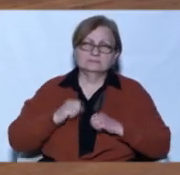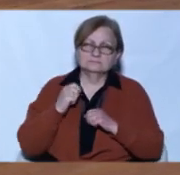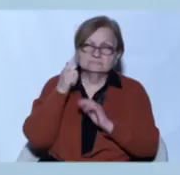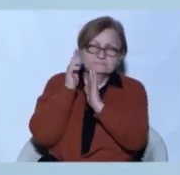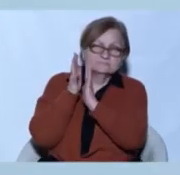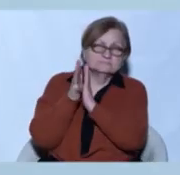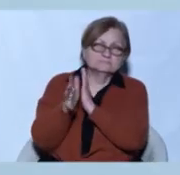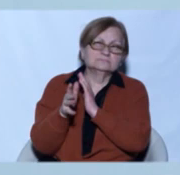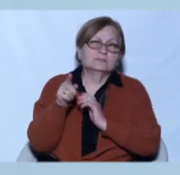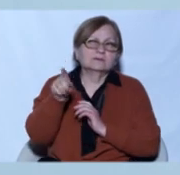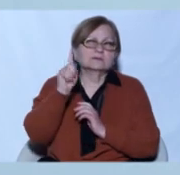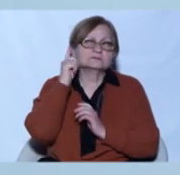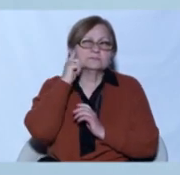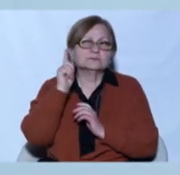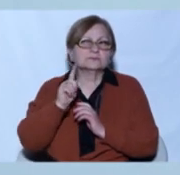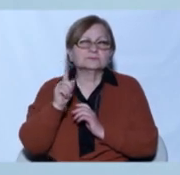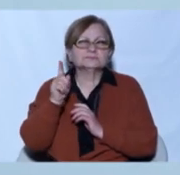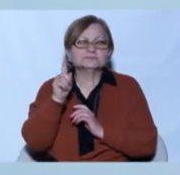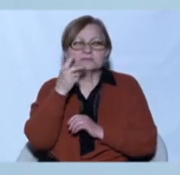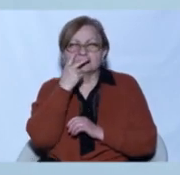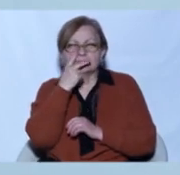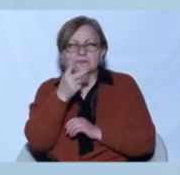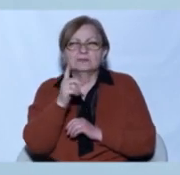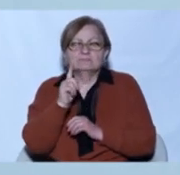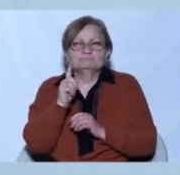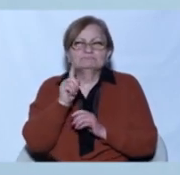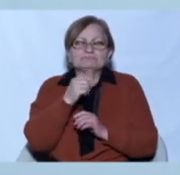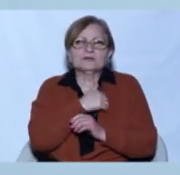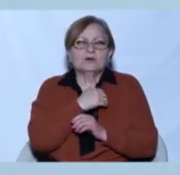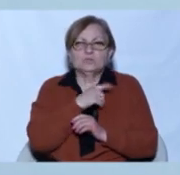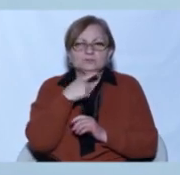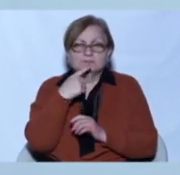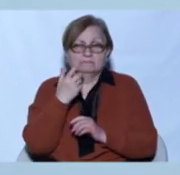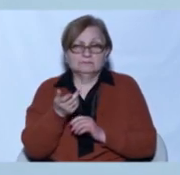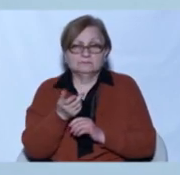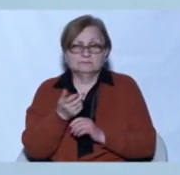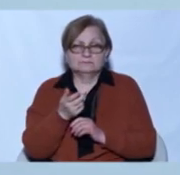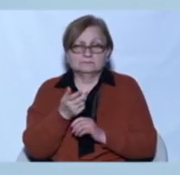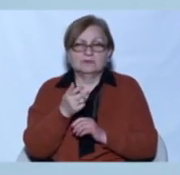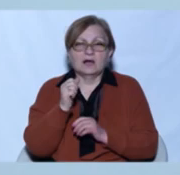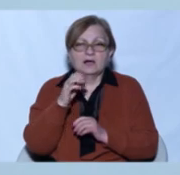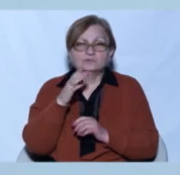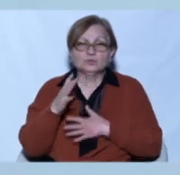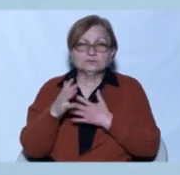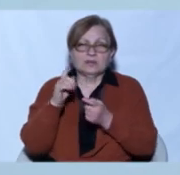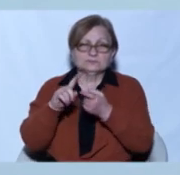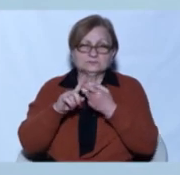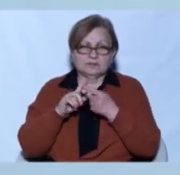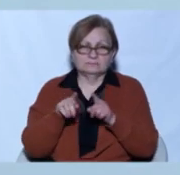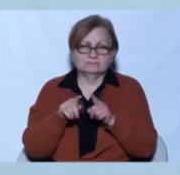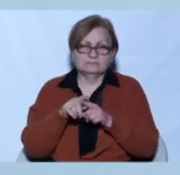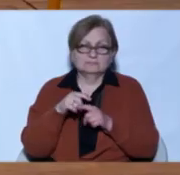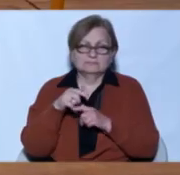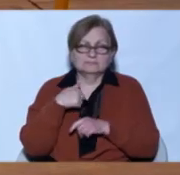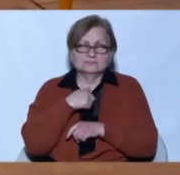გამოიცნო, რას მიგანიშნებს შენი მეგობარი. დიახ, ნამდვილად, ასოციაცია არის, როცა